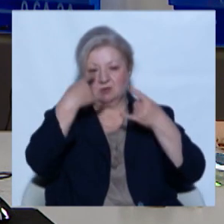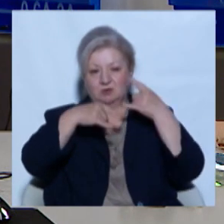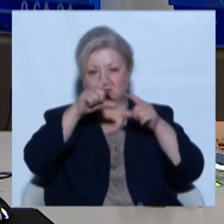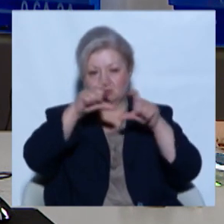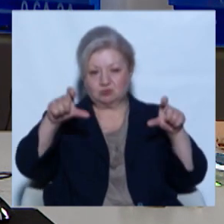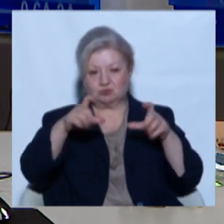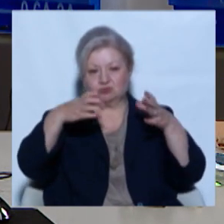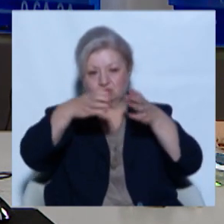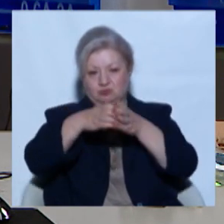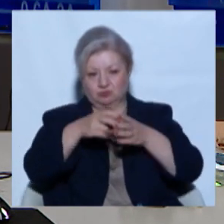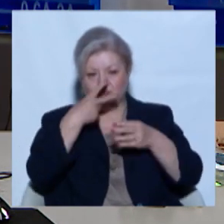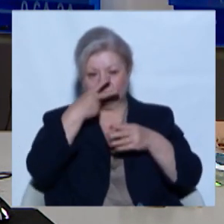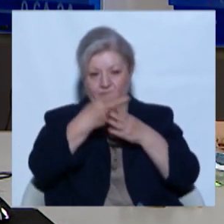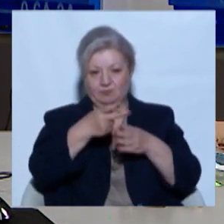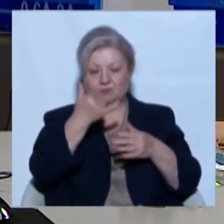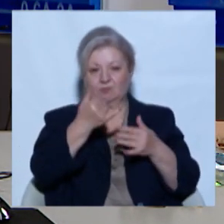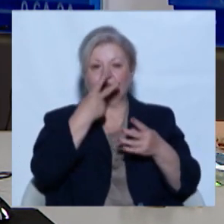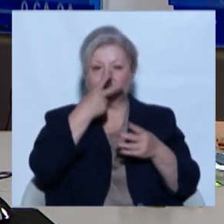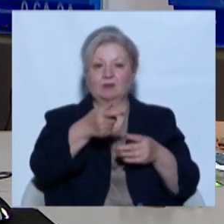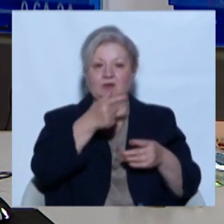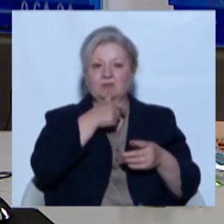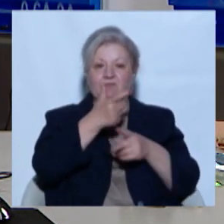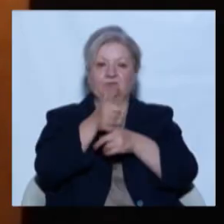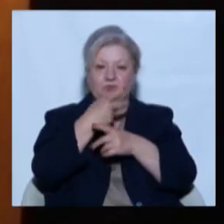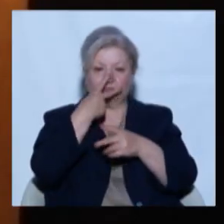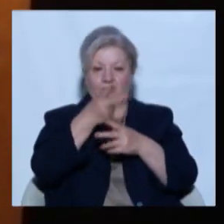ახლა მოდით ნახოთ ეს ვიდეოები.